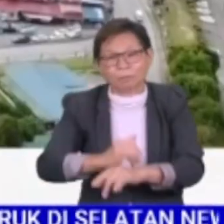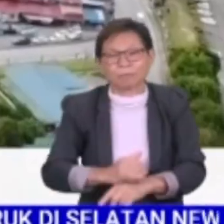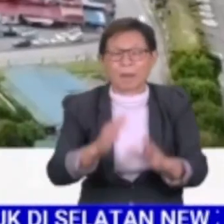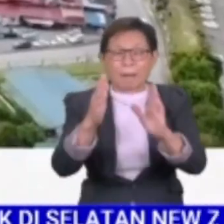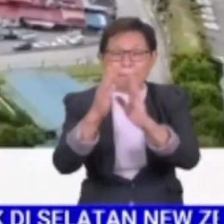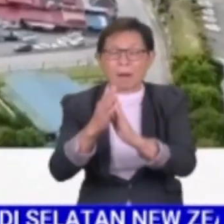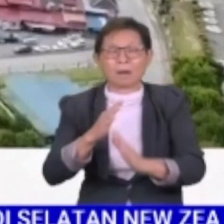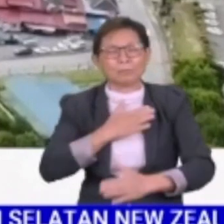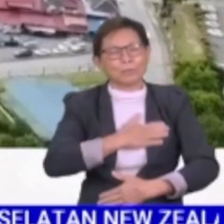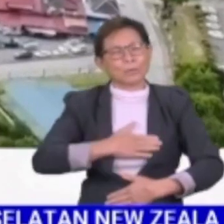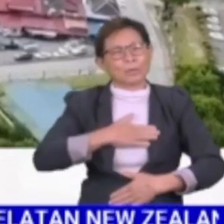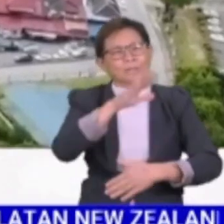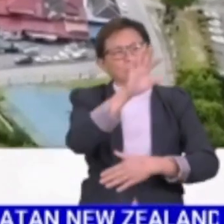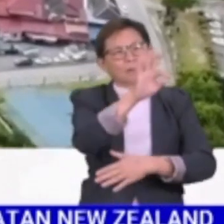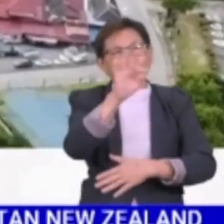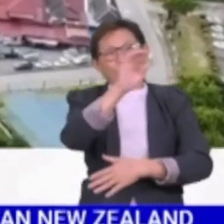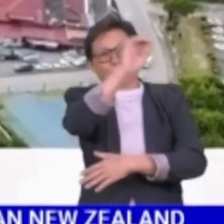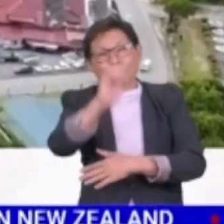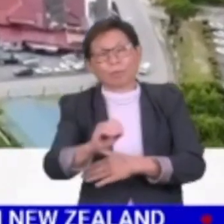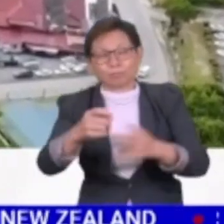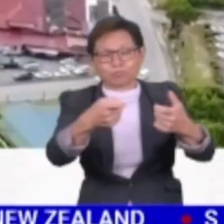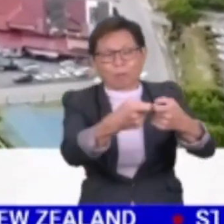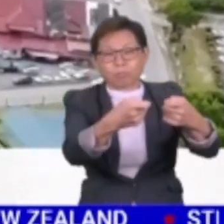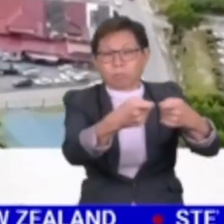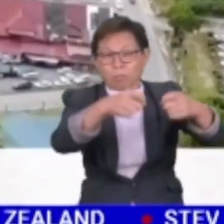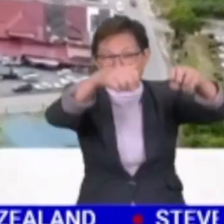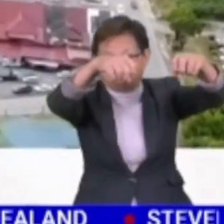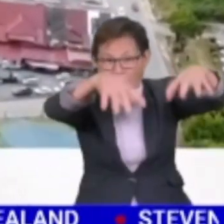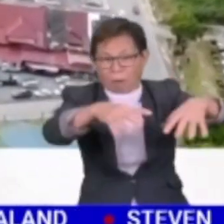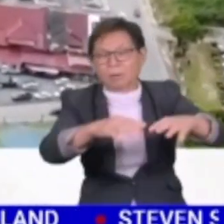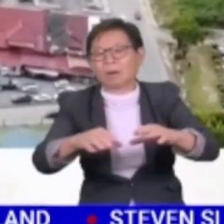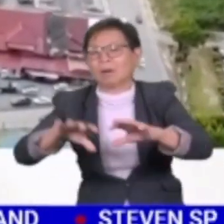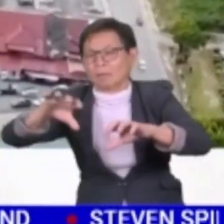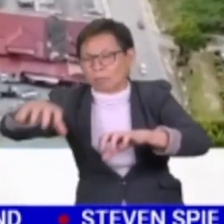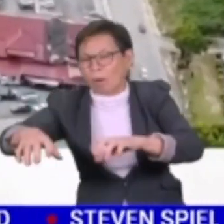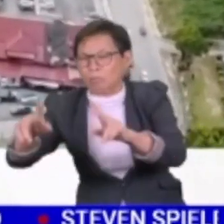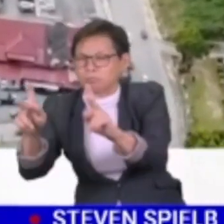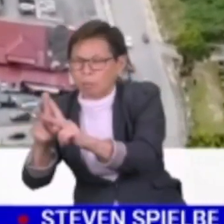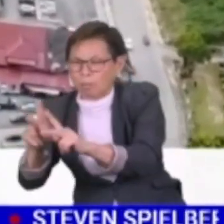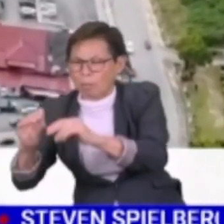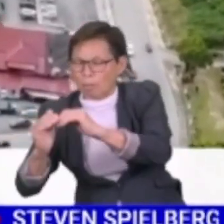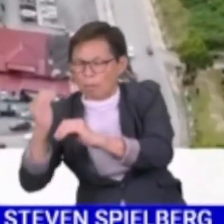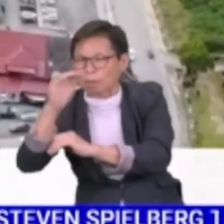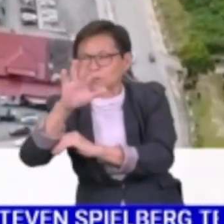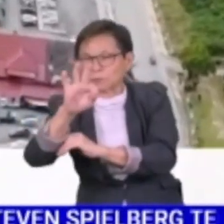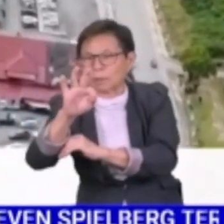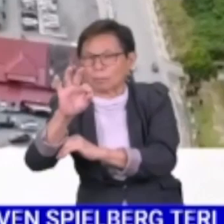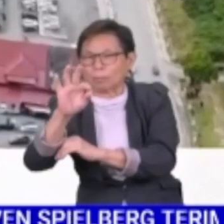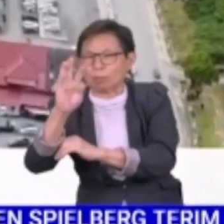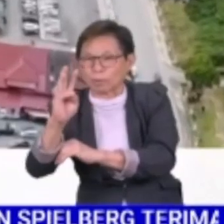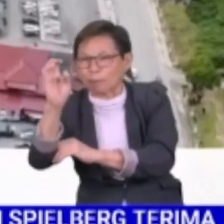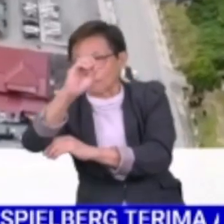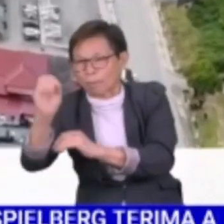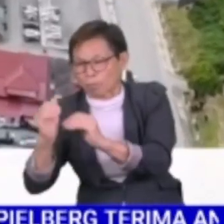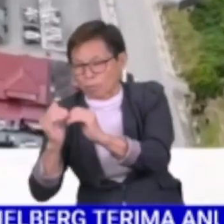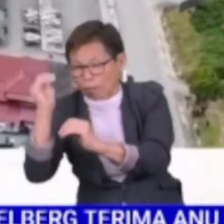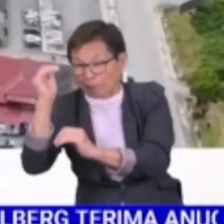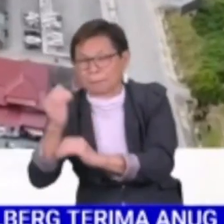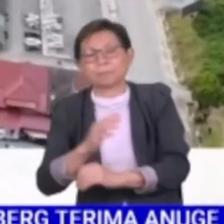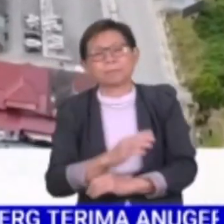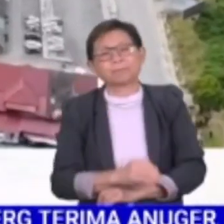menikmati 99 ratus bakalan elektrik manekala kawasan luar Bandar melebihi 9600